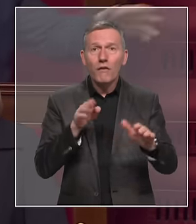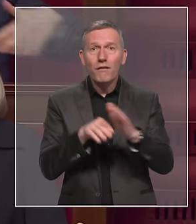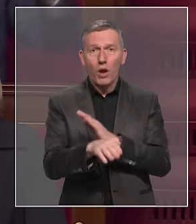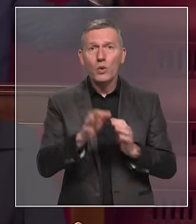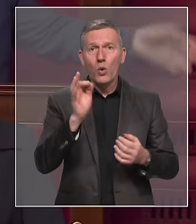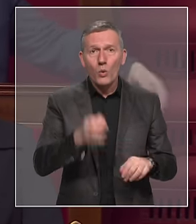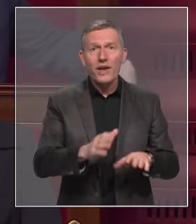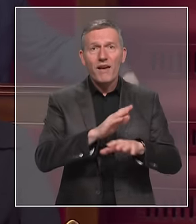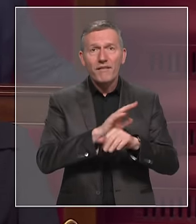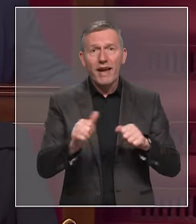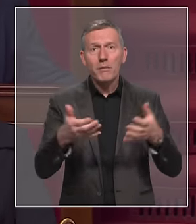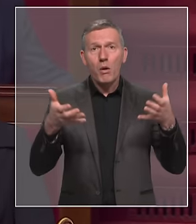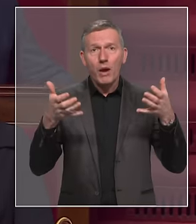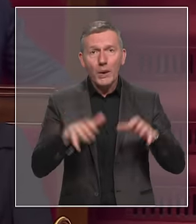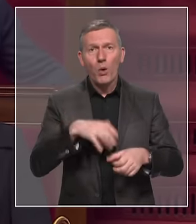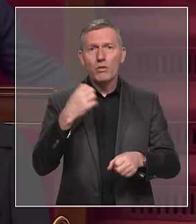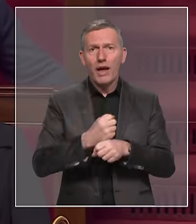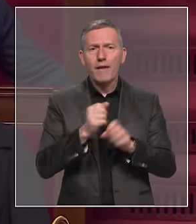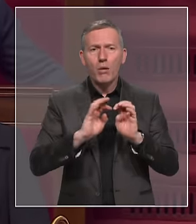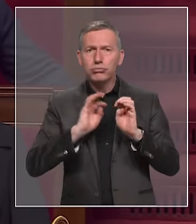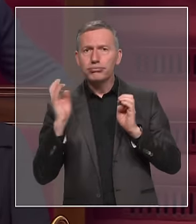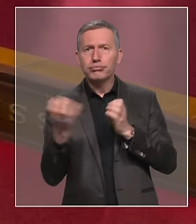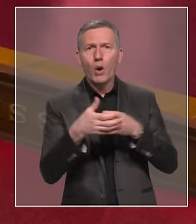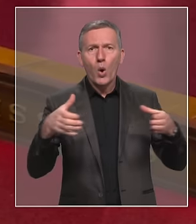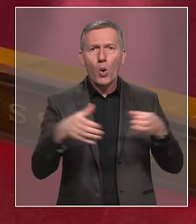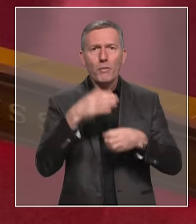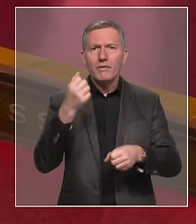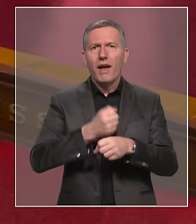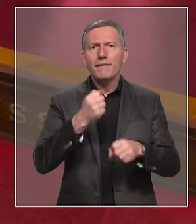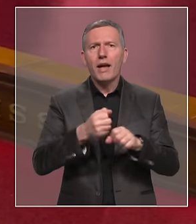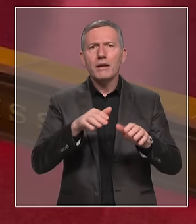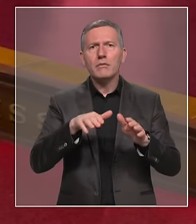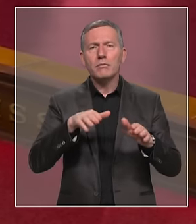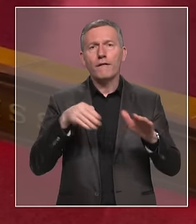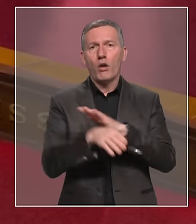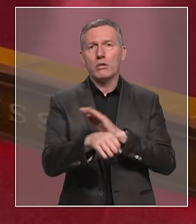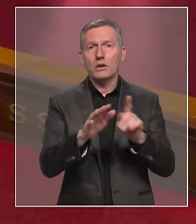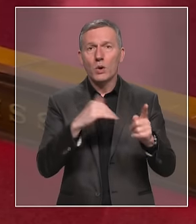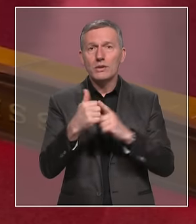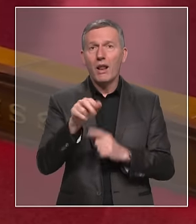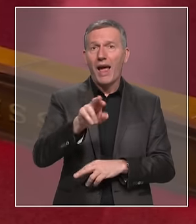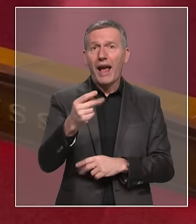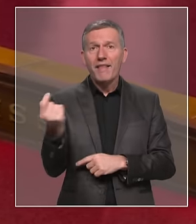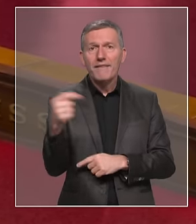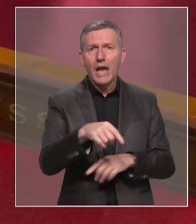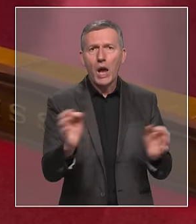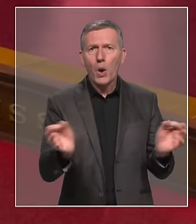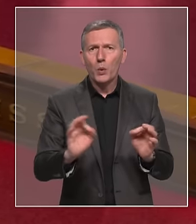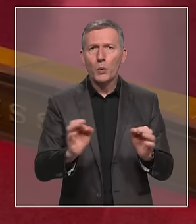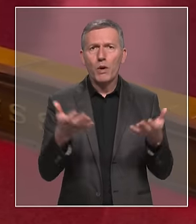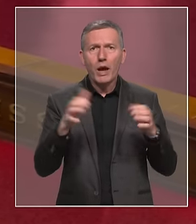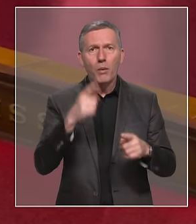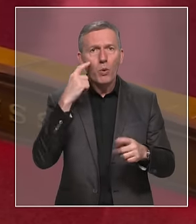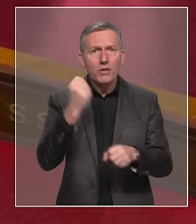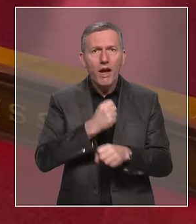On a fait une réunion de travail. Tous les groupes étaient invités pour travailler sur la fraude sociale. Le représentant du Rassemblement national n'est même pas venu à cette réunion pour